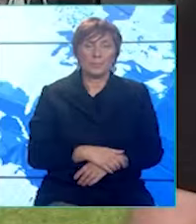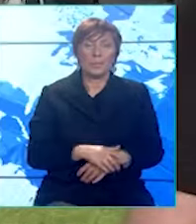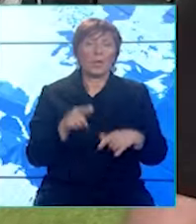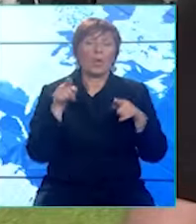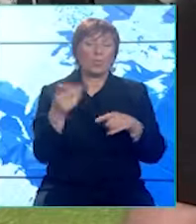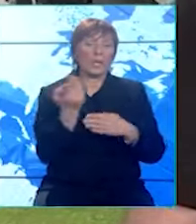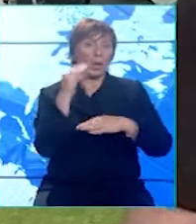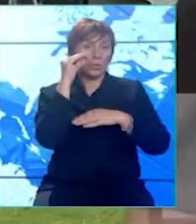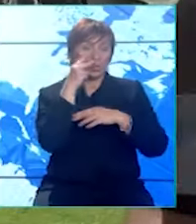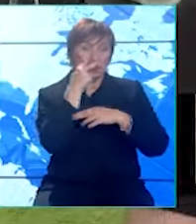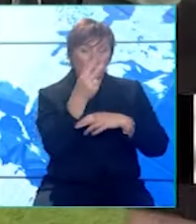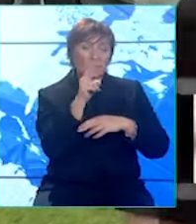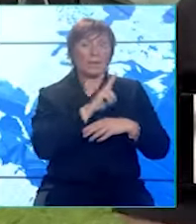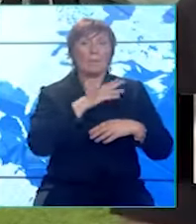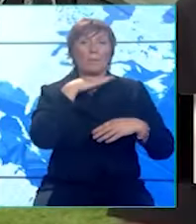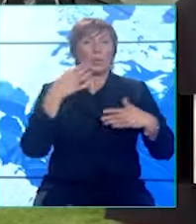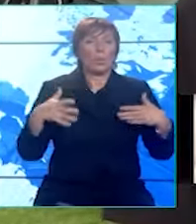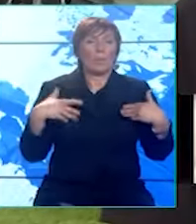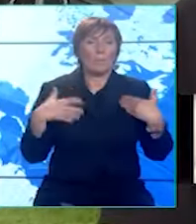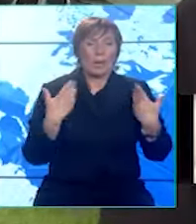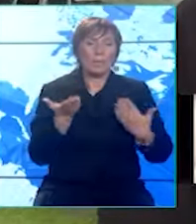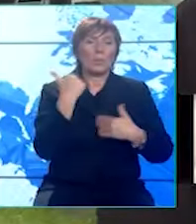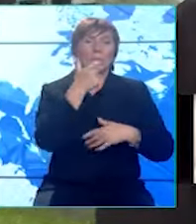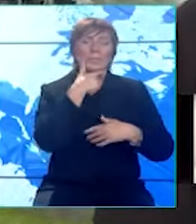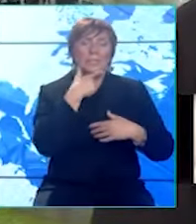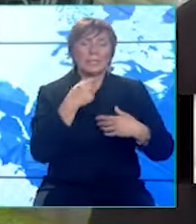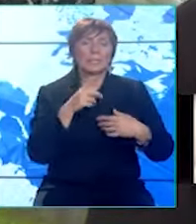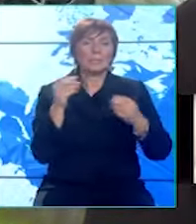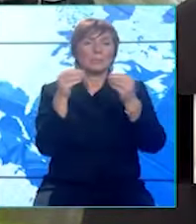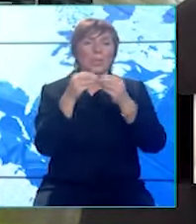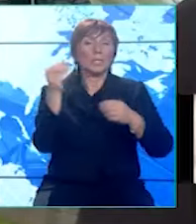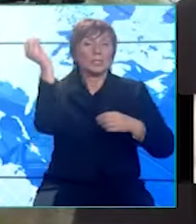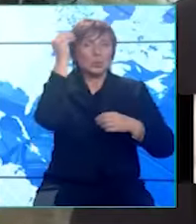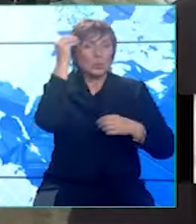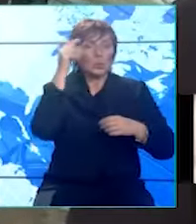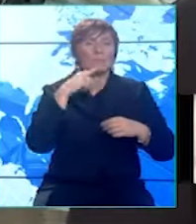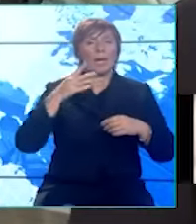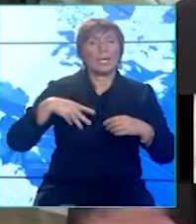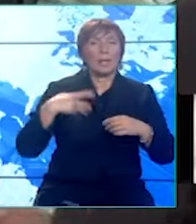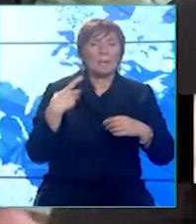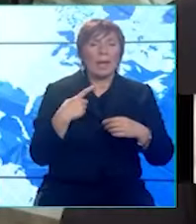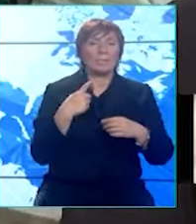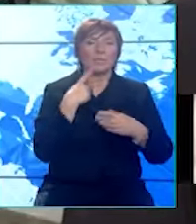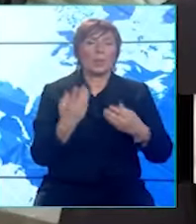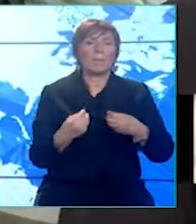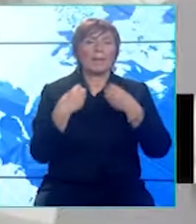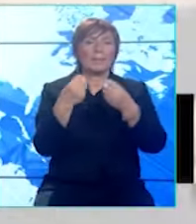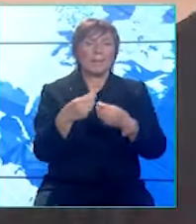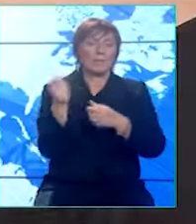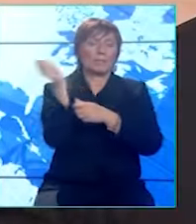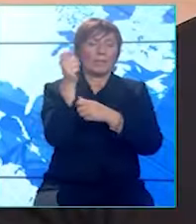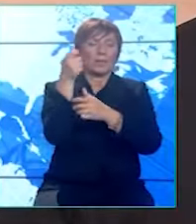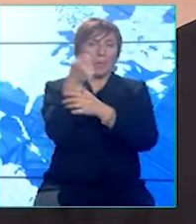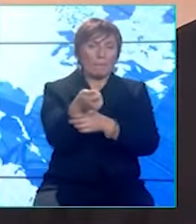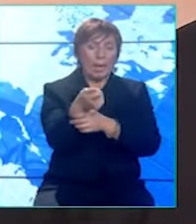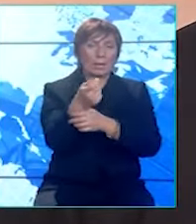Ovdje, kao što vidite, ima puno omladine, ima puno veterana, spoj iskustva i mladosti, spoj onoga gdje kome treba da predamo štafetnu palicu.